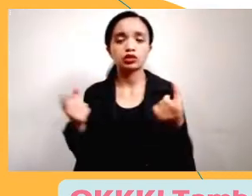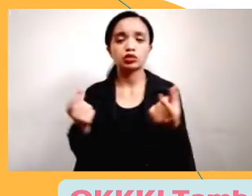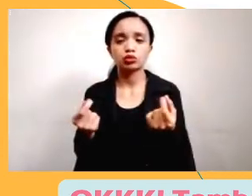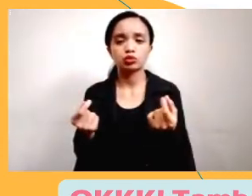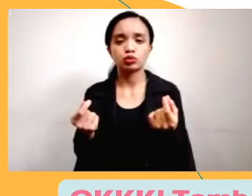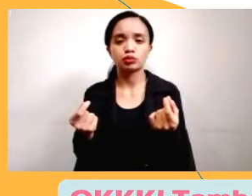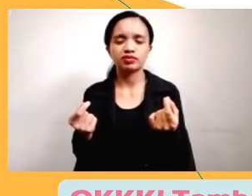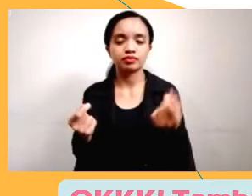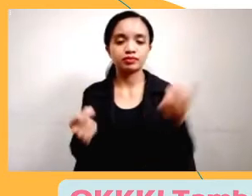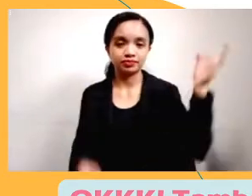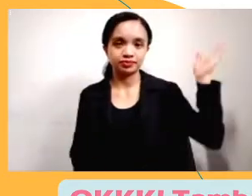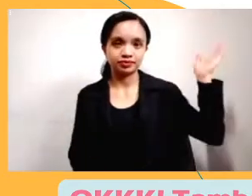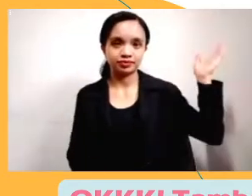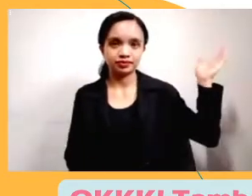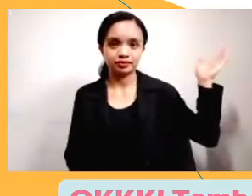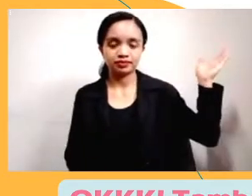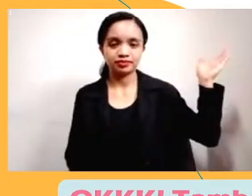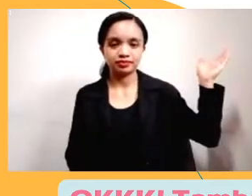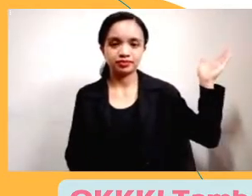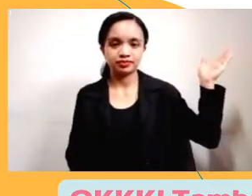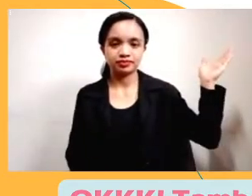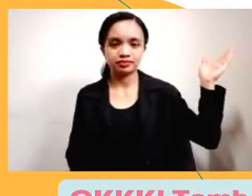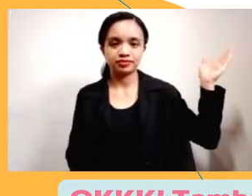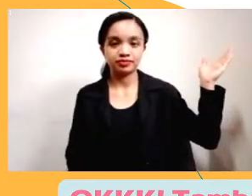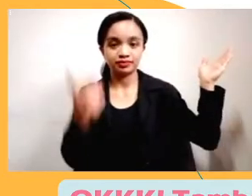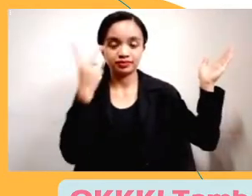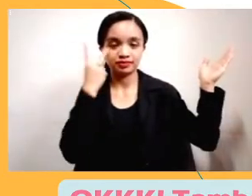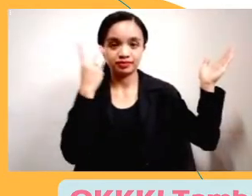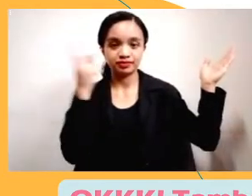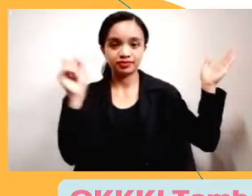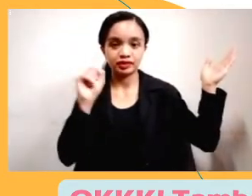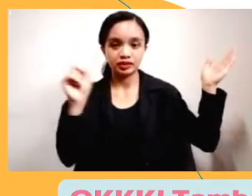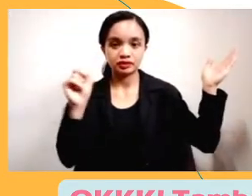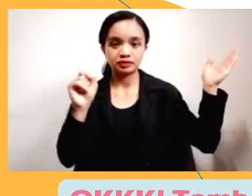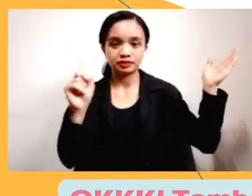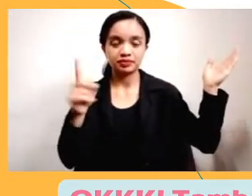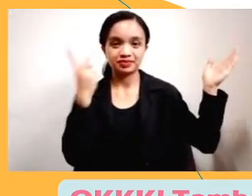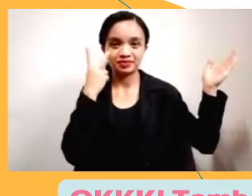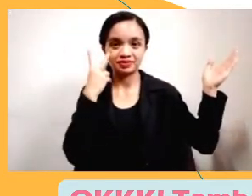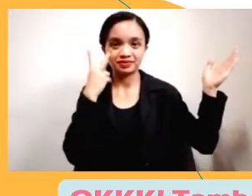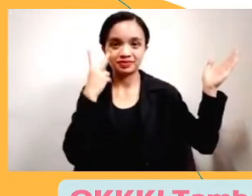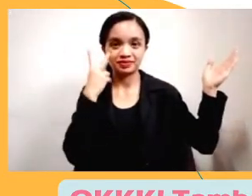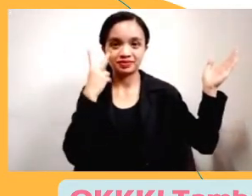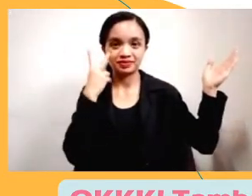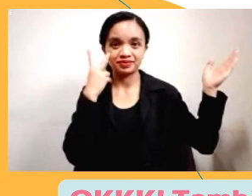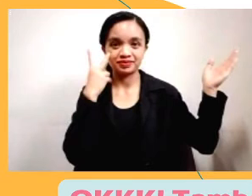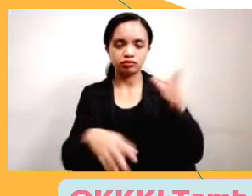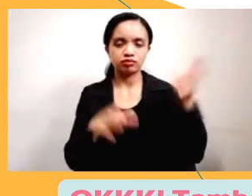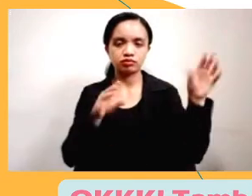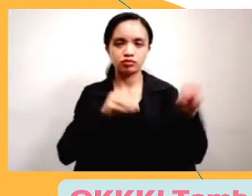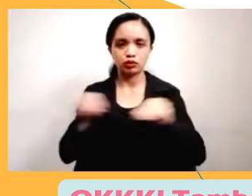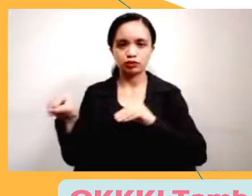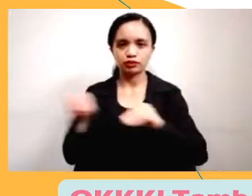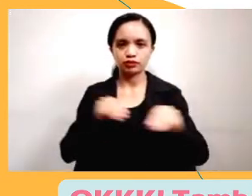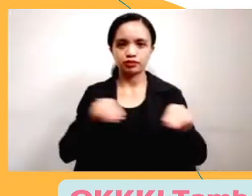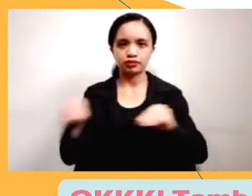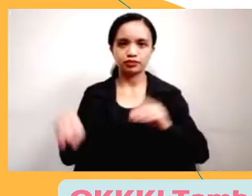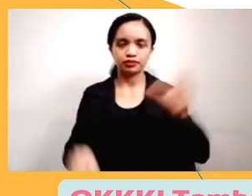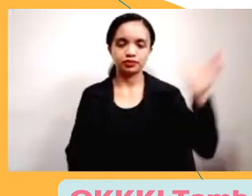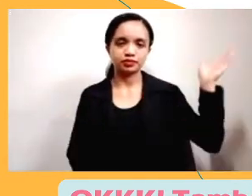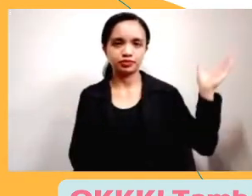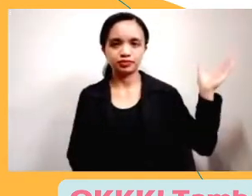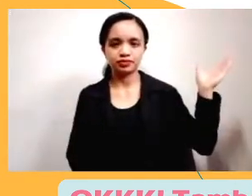paganito. So, parang tinanspose natin palabas naman ang movement, no? So, hindi lang dito. Ginamit natin